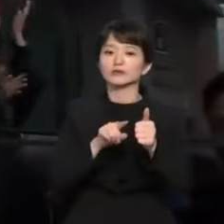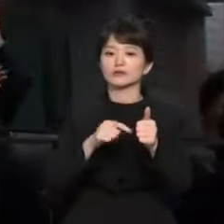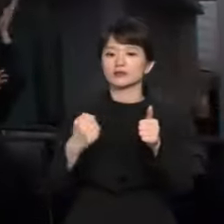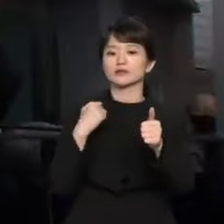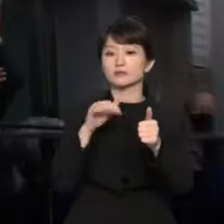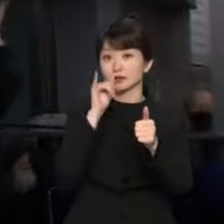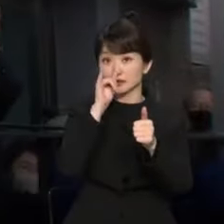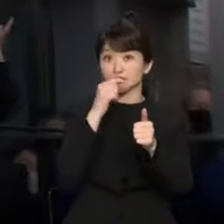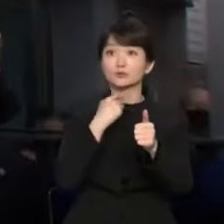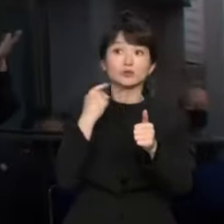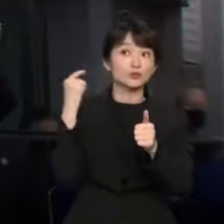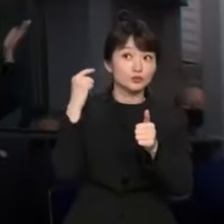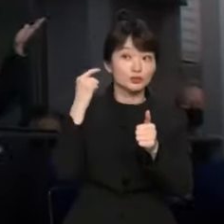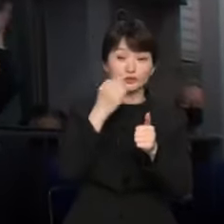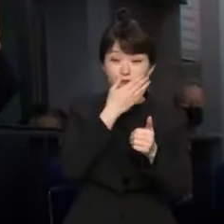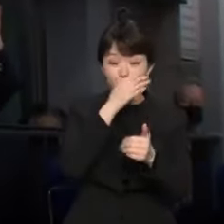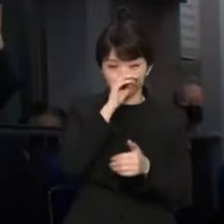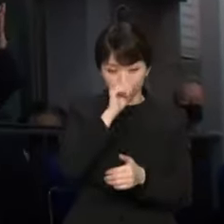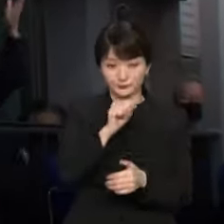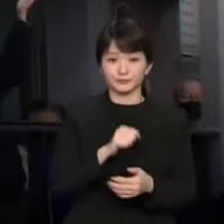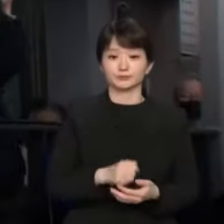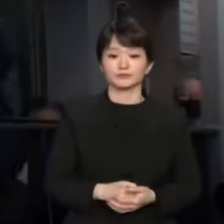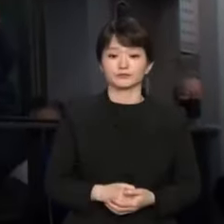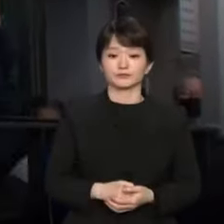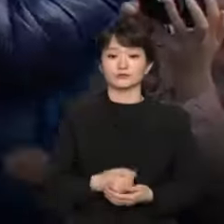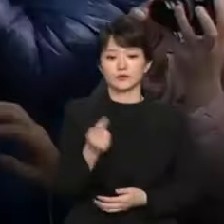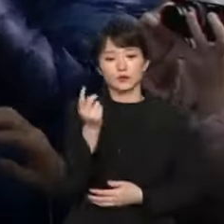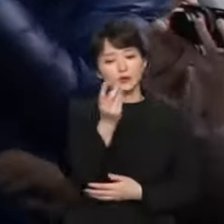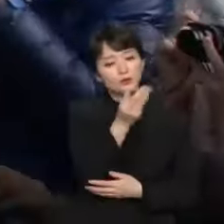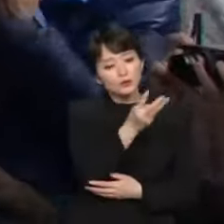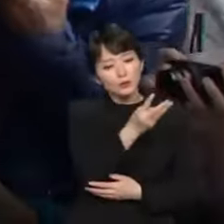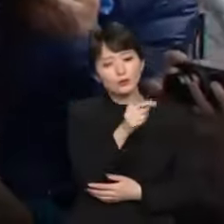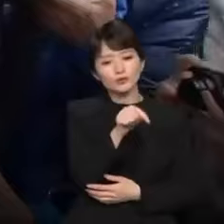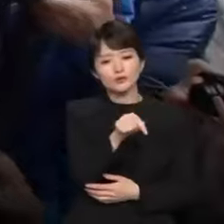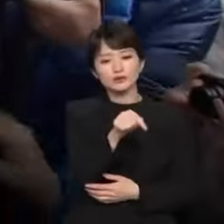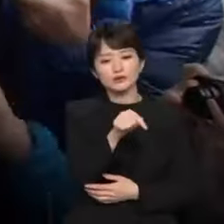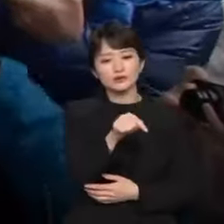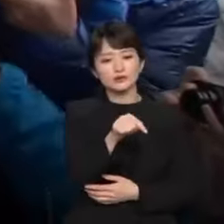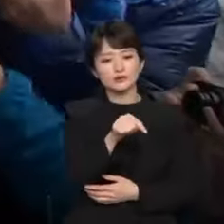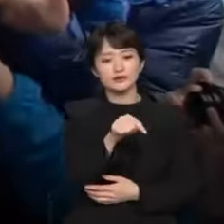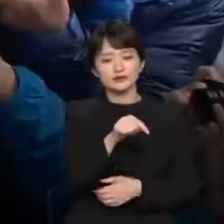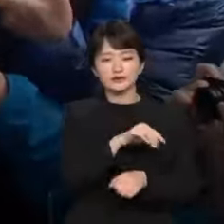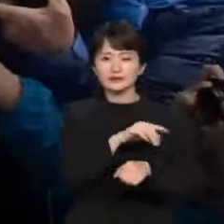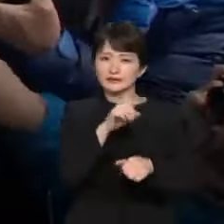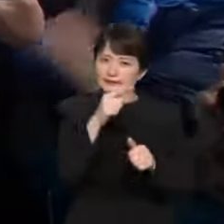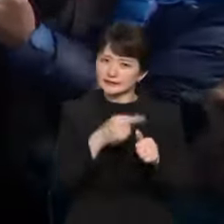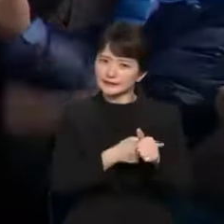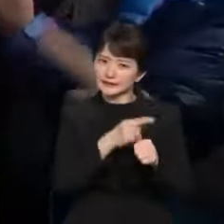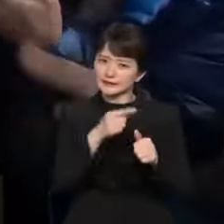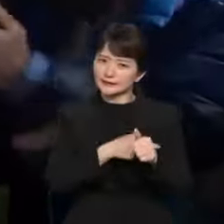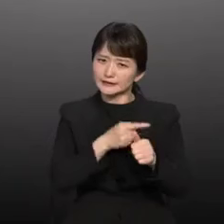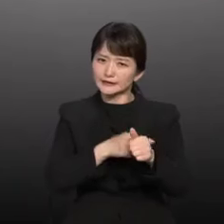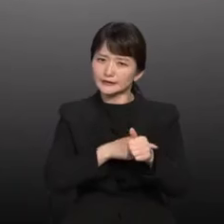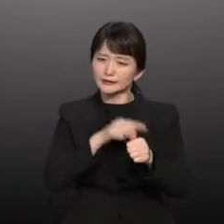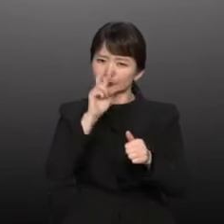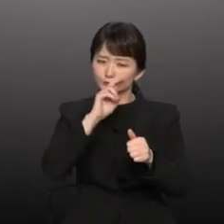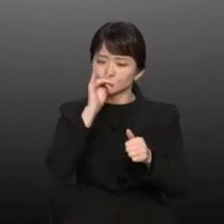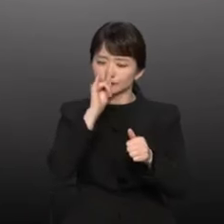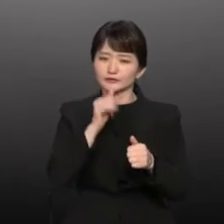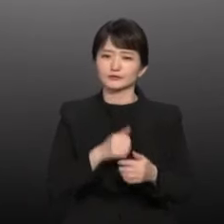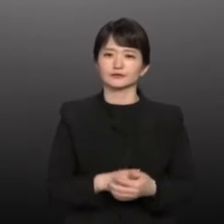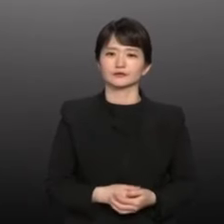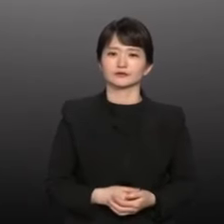있는 그런 목소리가 좋은 것 같고요. 번호나 기호 이런 게 입에 착 붙는 분들이 있어요.